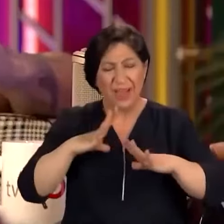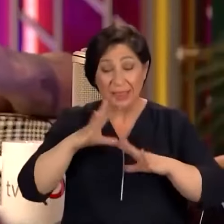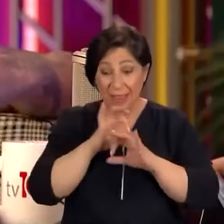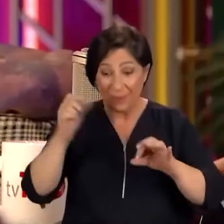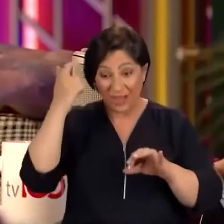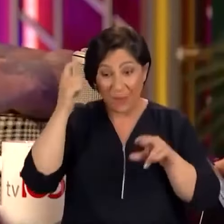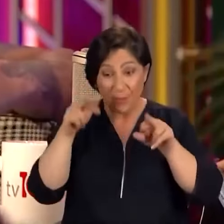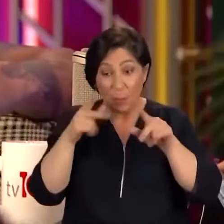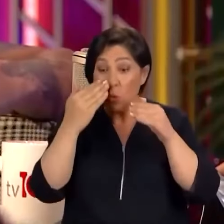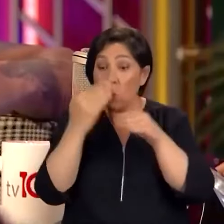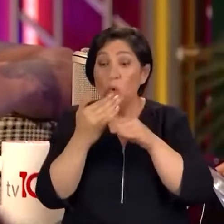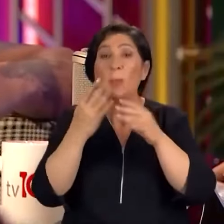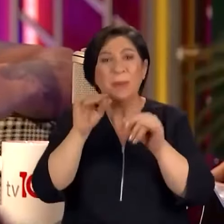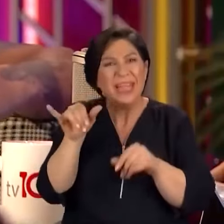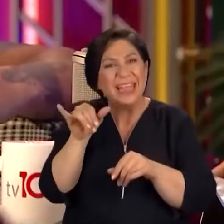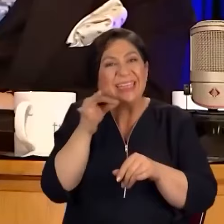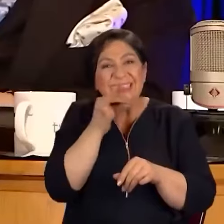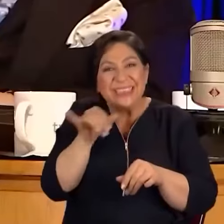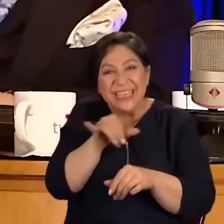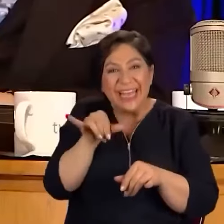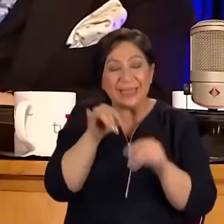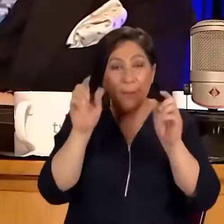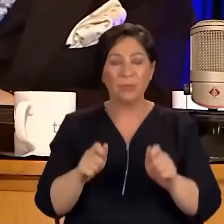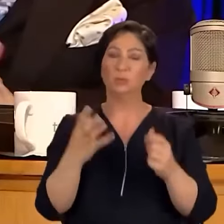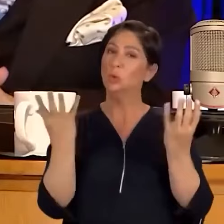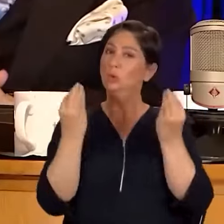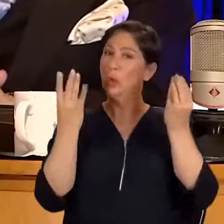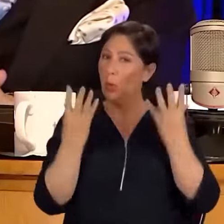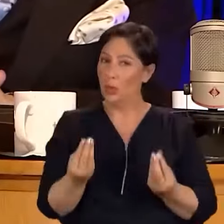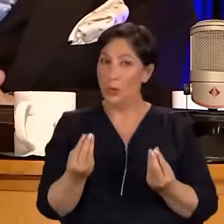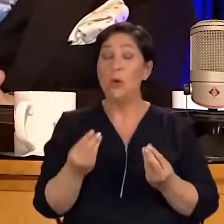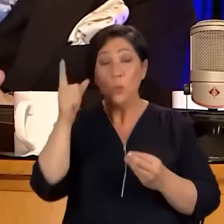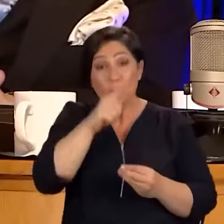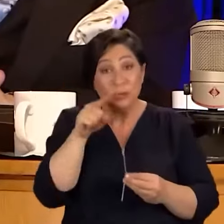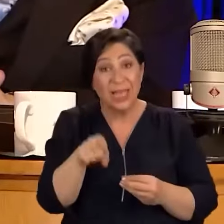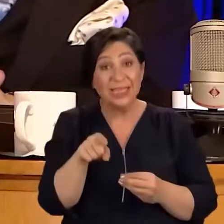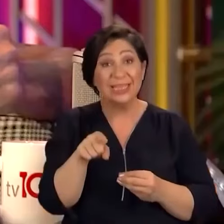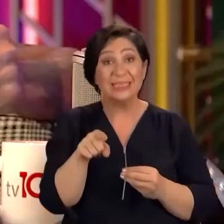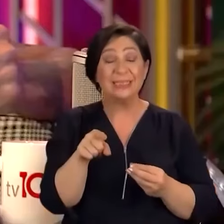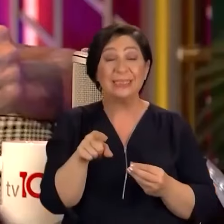da ona yakın bir şeyler yaptım. Çok da güzel oldu. Ve dolayısıyla